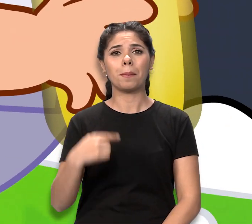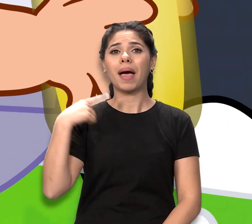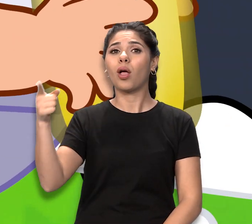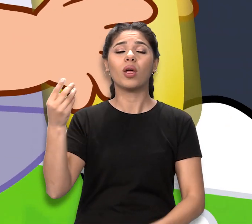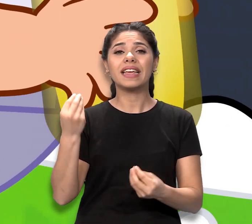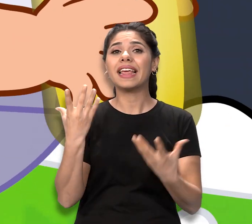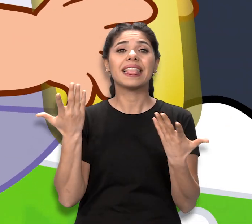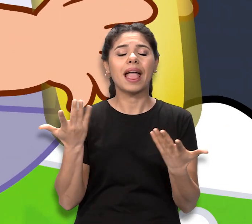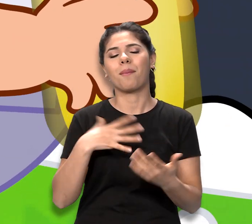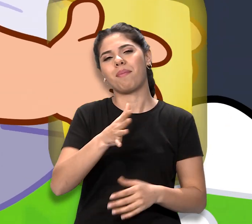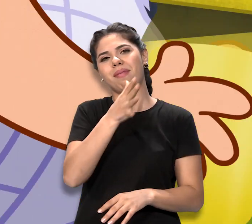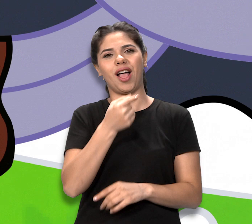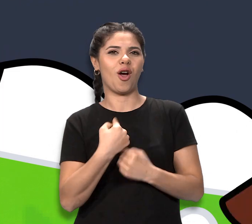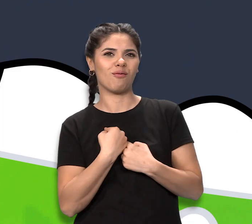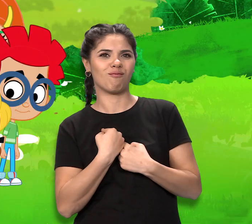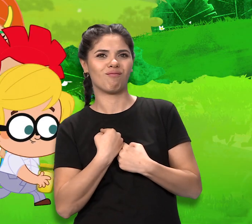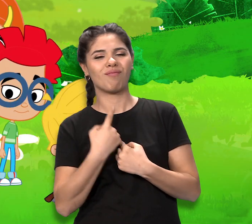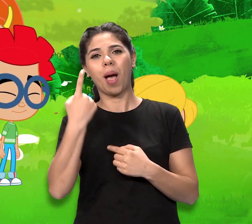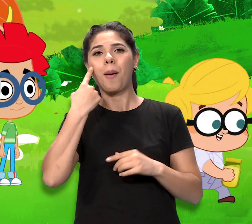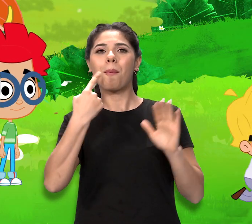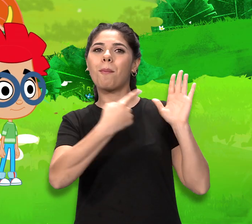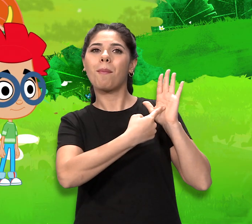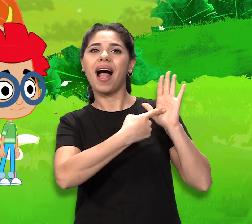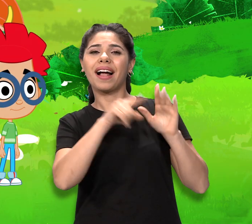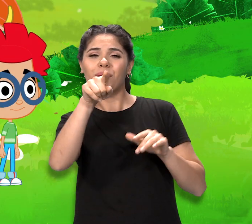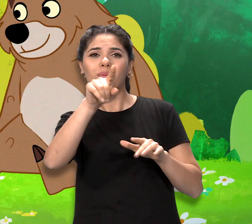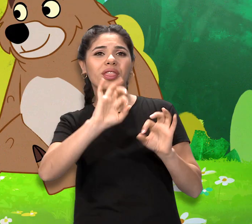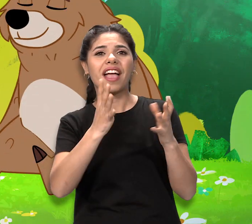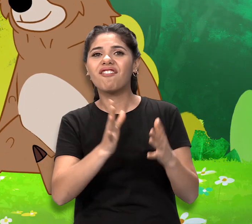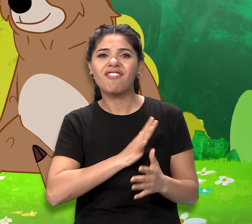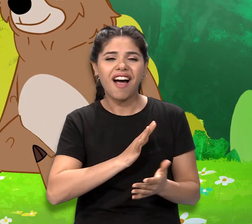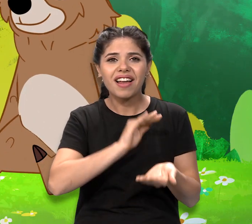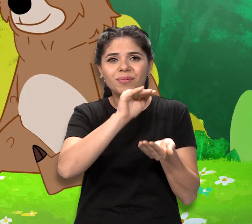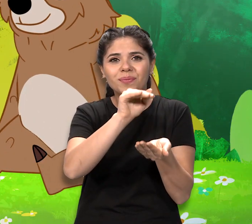Ben ona neyin iyi geleceğini biliyorum. Bak bende ne var.